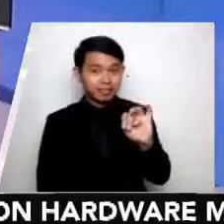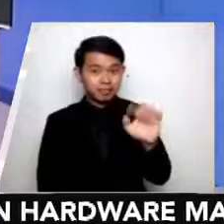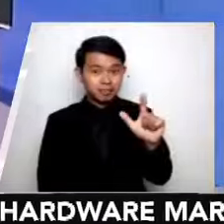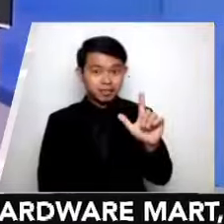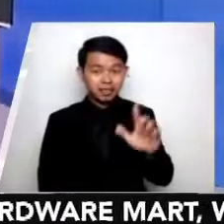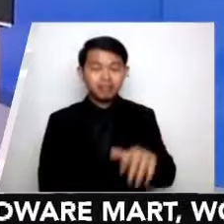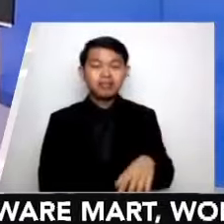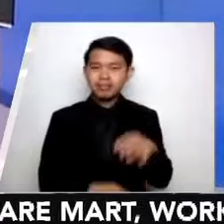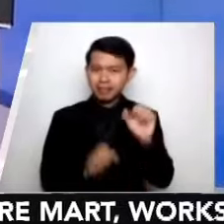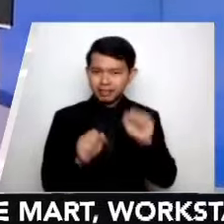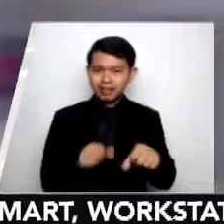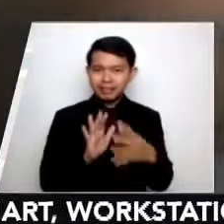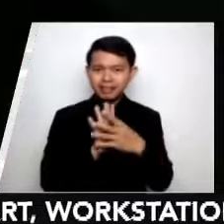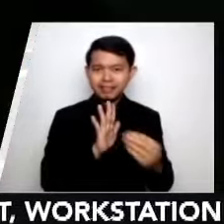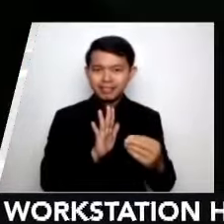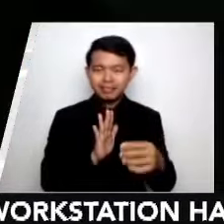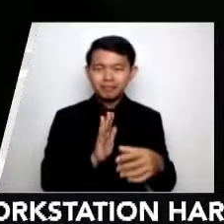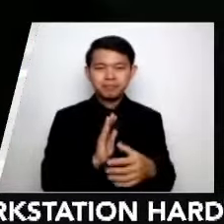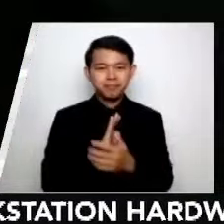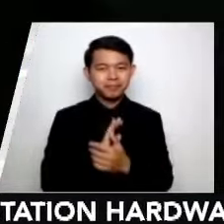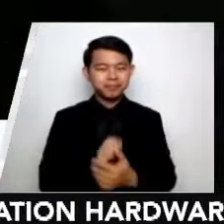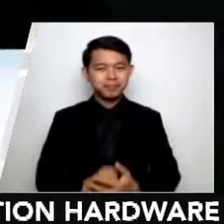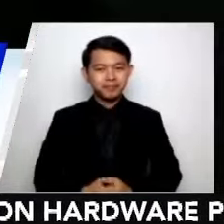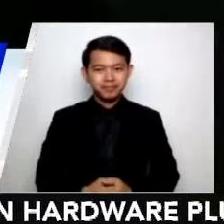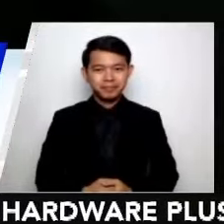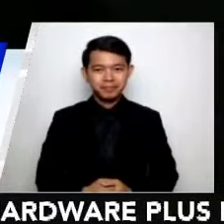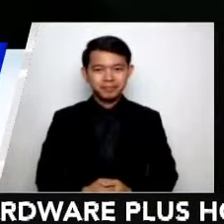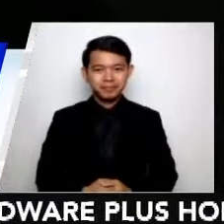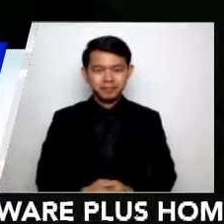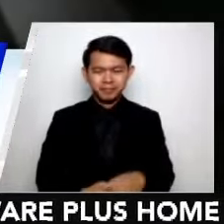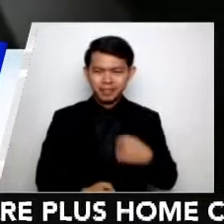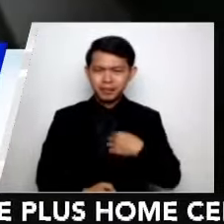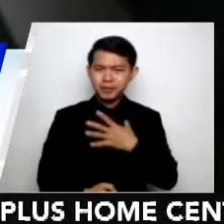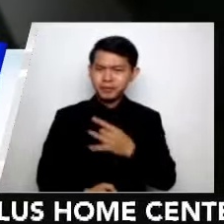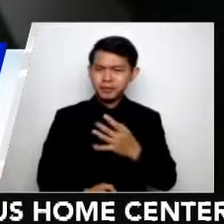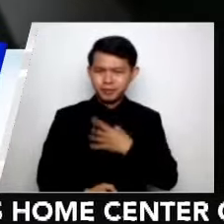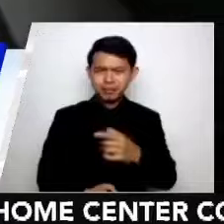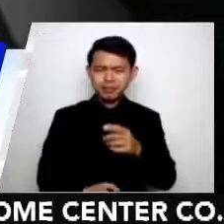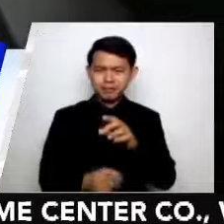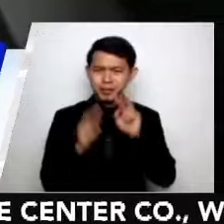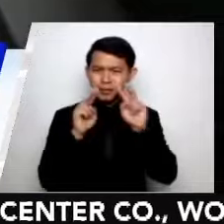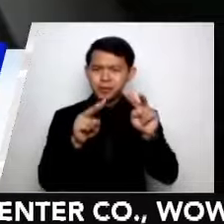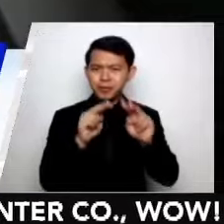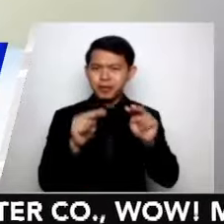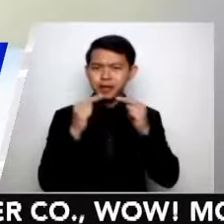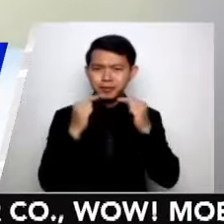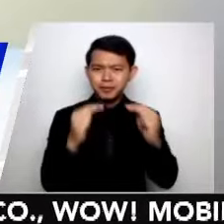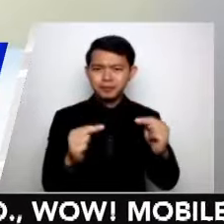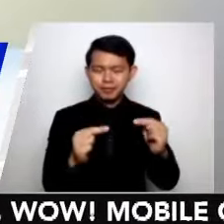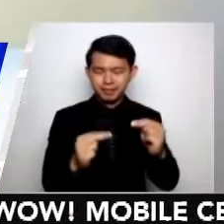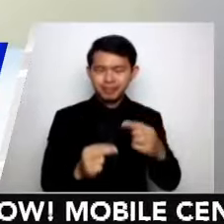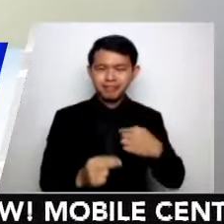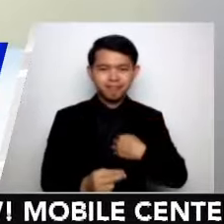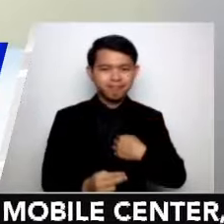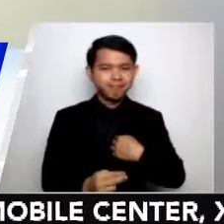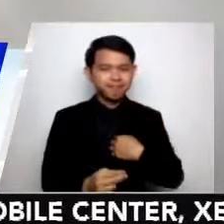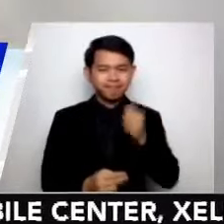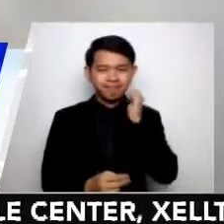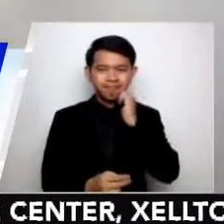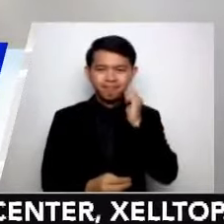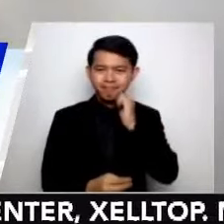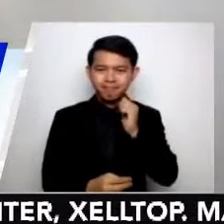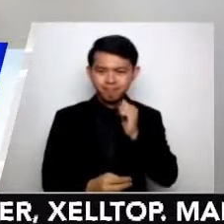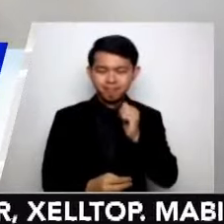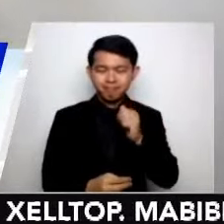bayan Ako po si Emil Sumangil mahilig po talaga akong manood ng mga news isa din po yun sa mga dahilan kung bakit po ako kumuha ng kursong